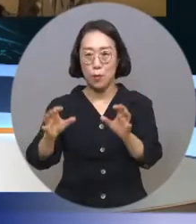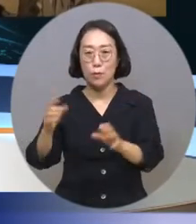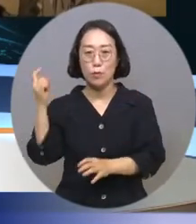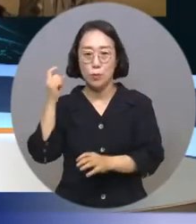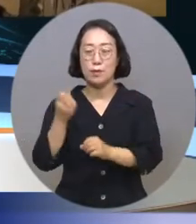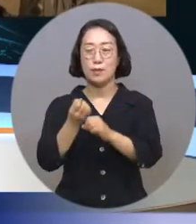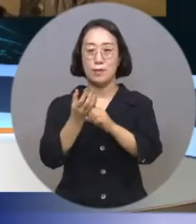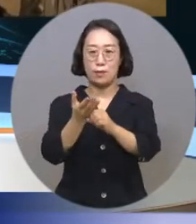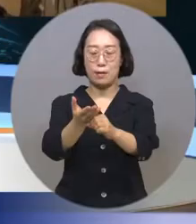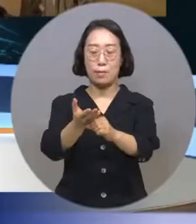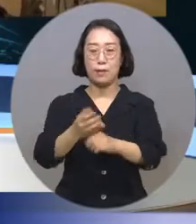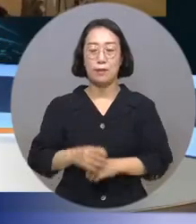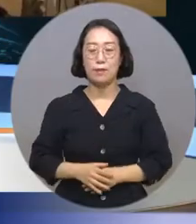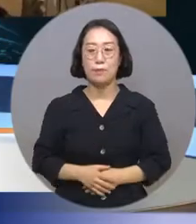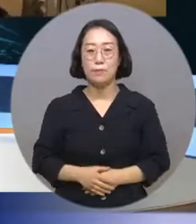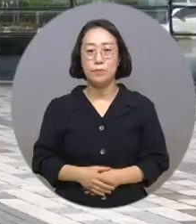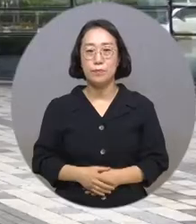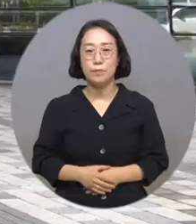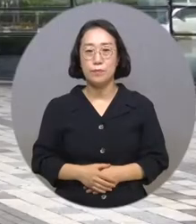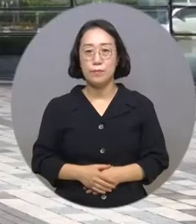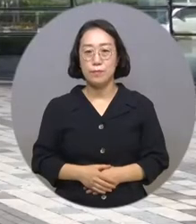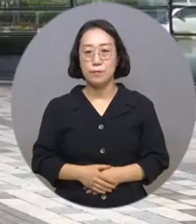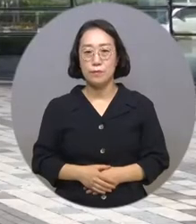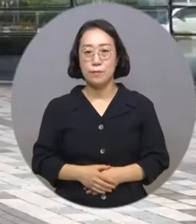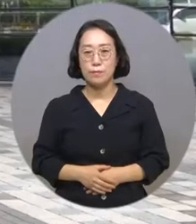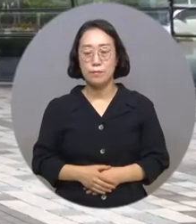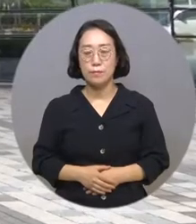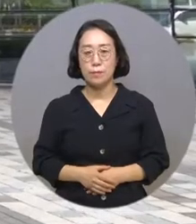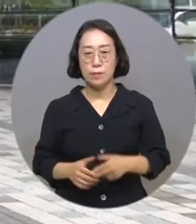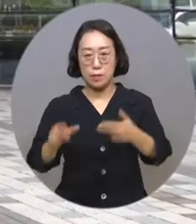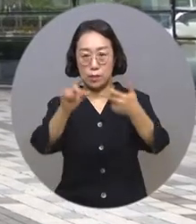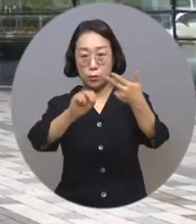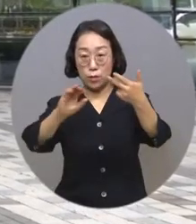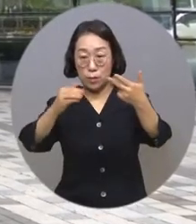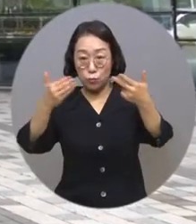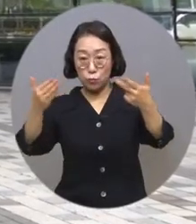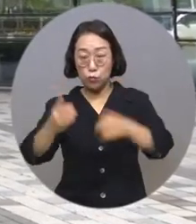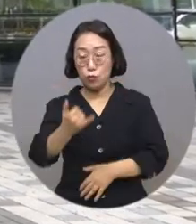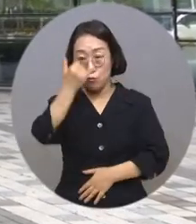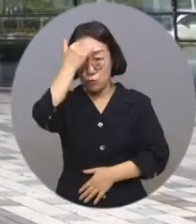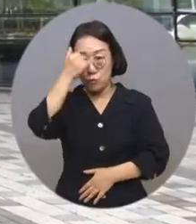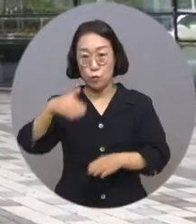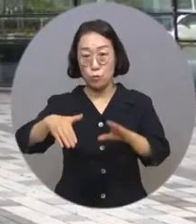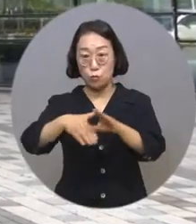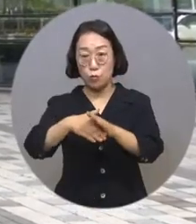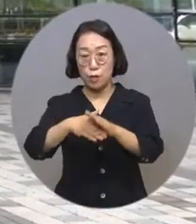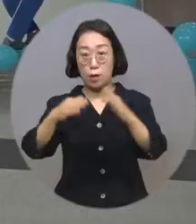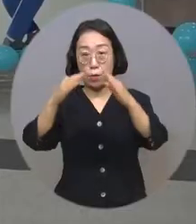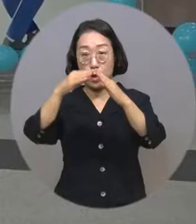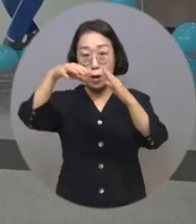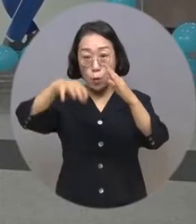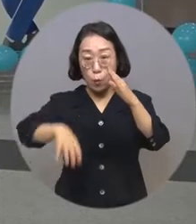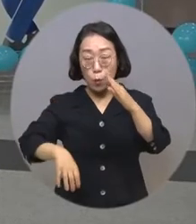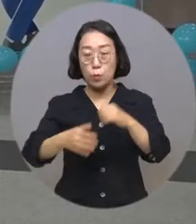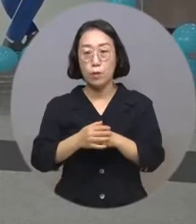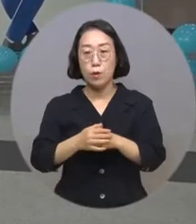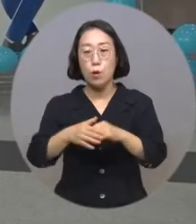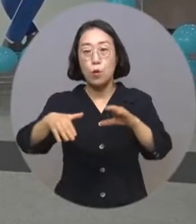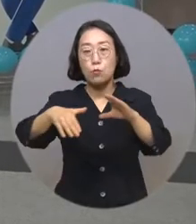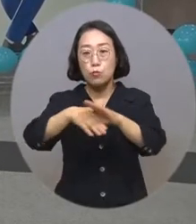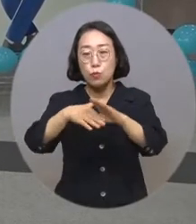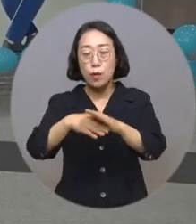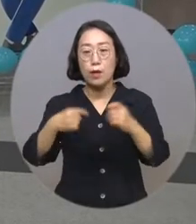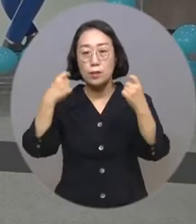김현주 기자가 전합니다. 지난달 29일 충청남도청 문예회관 대강당에서 문화체육관광부가